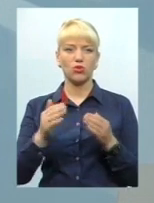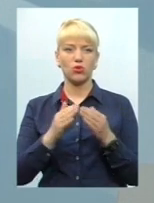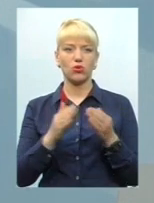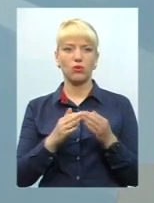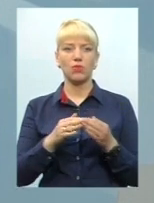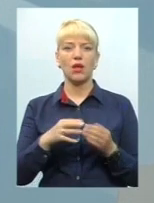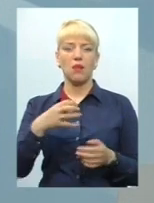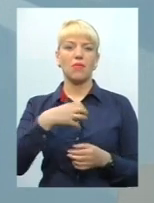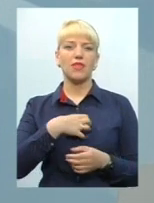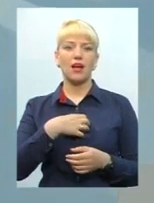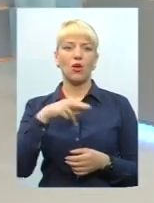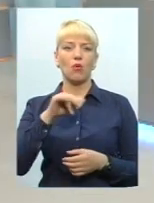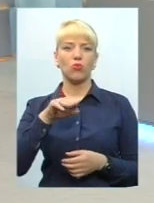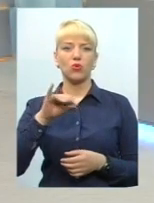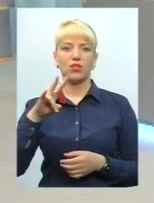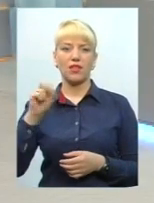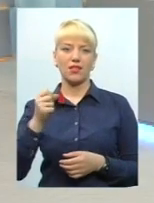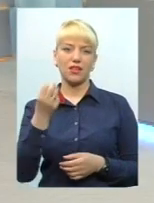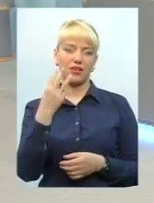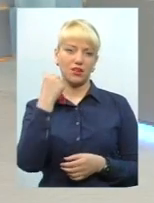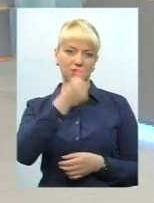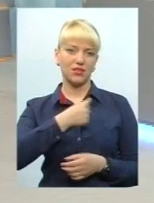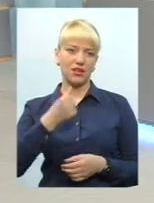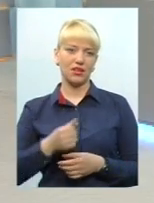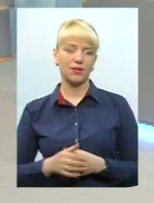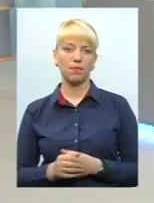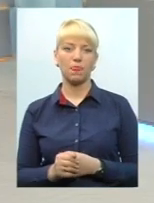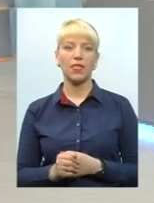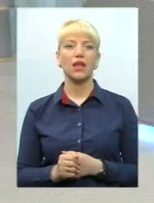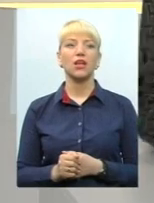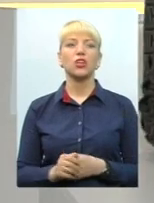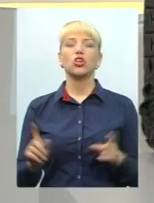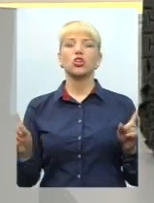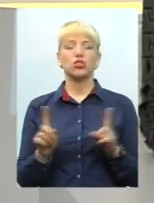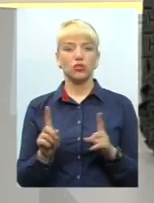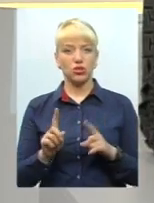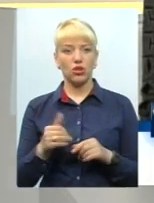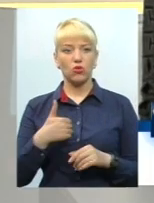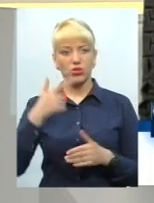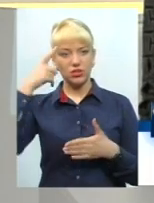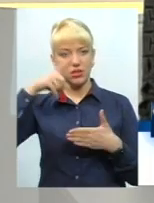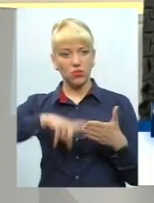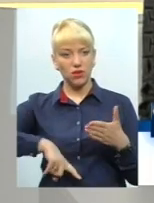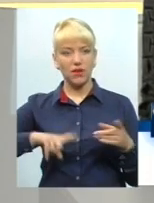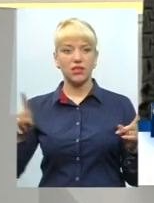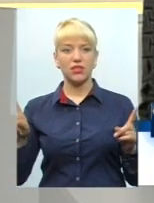Путіна. За 13-й рік. Що ж, хочеться все-таки сподіватися,